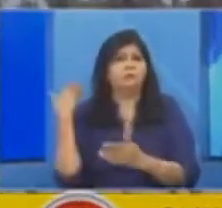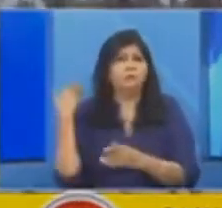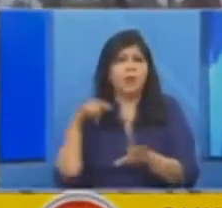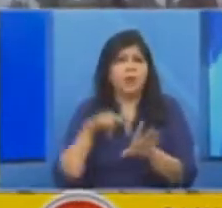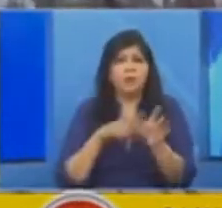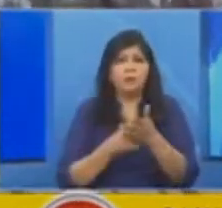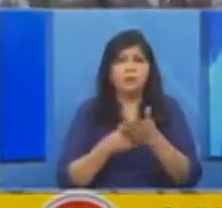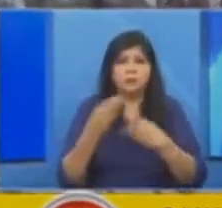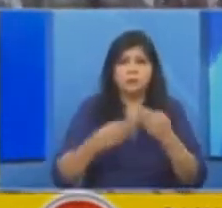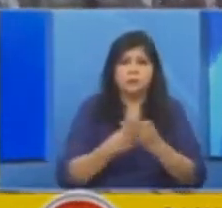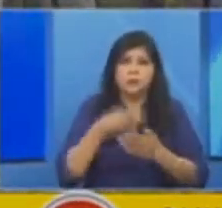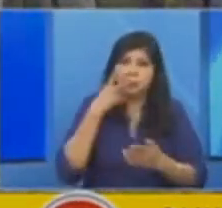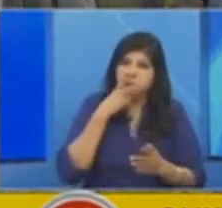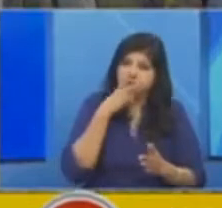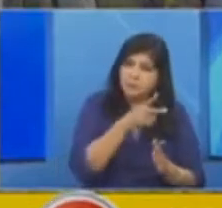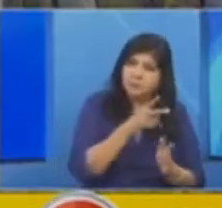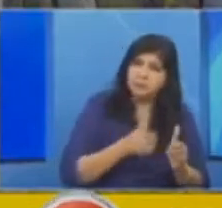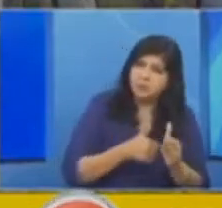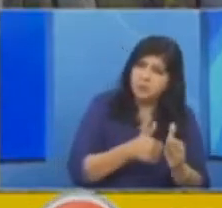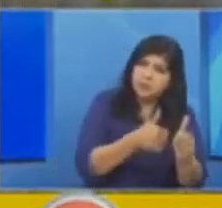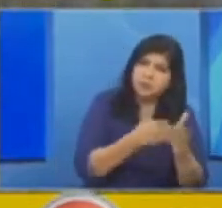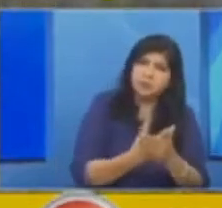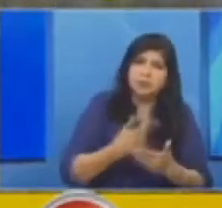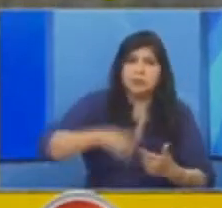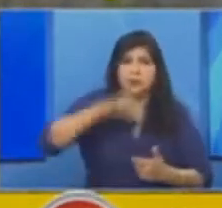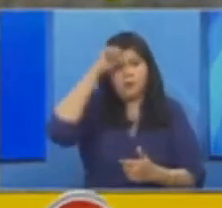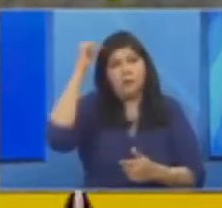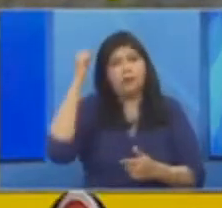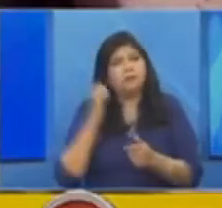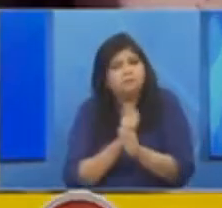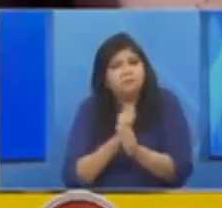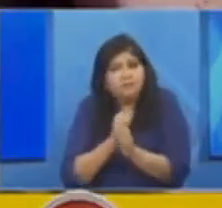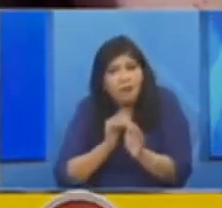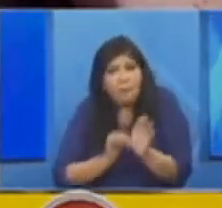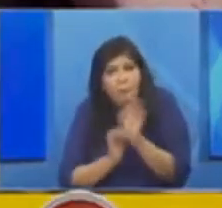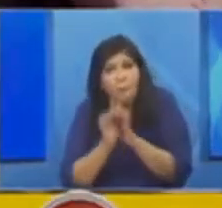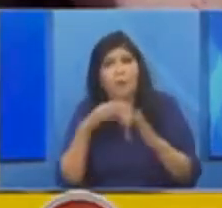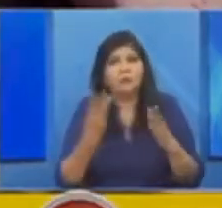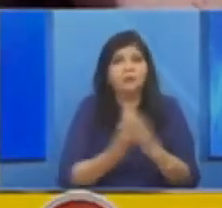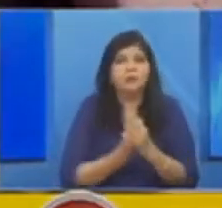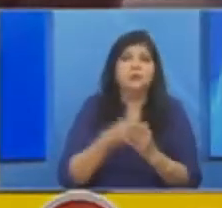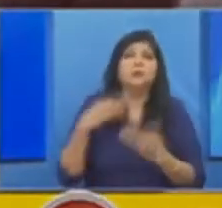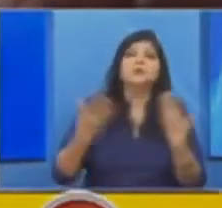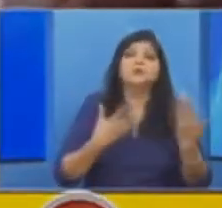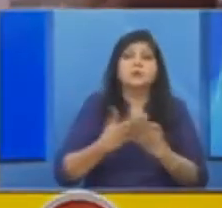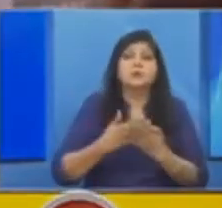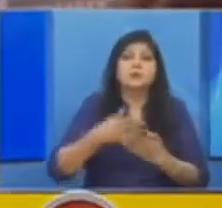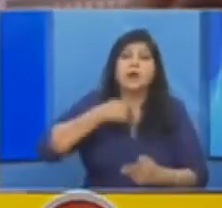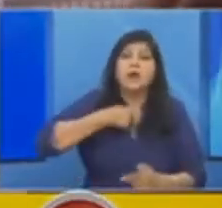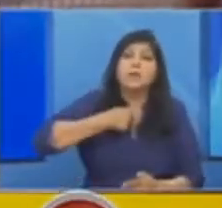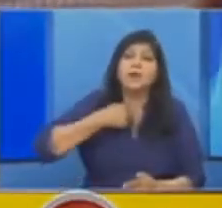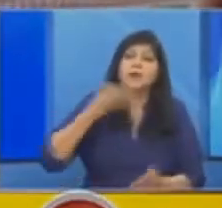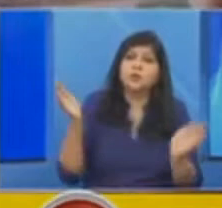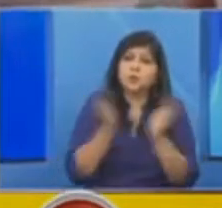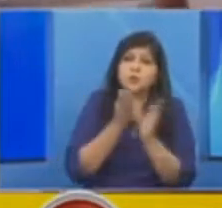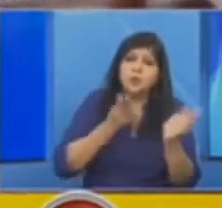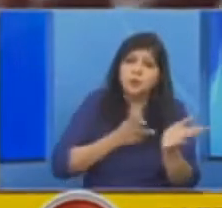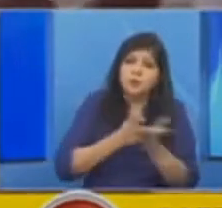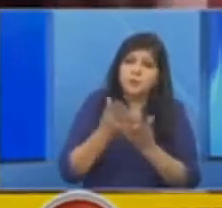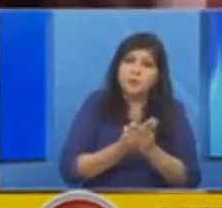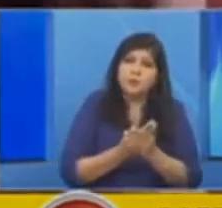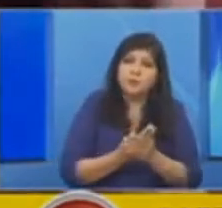वर्षों में, इस दिशा में, देश में काफी प्रयास किये गए हैं, खास कर हमारे गावों में इसे,